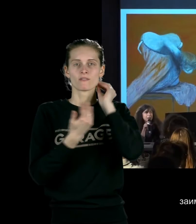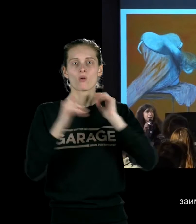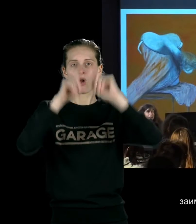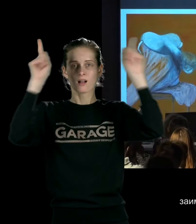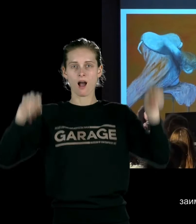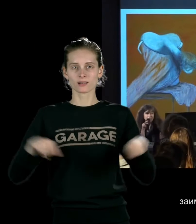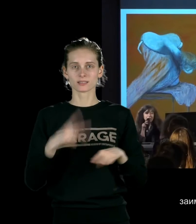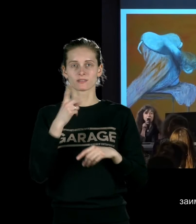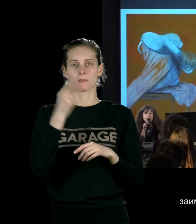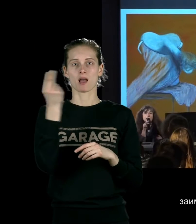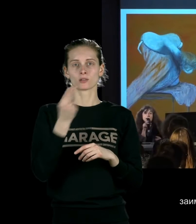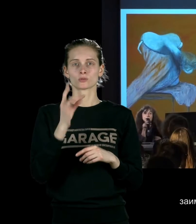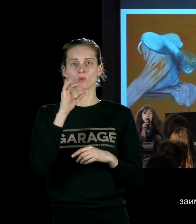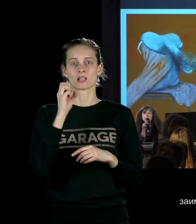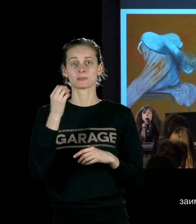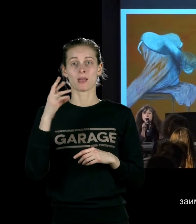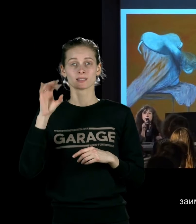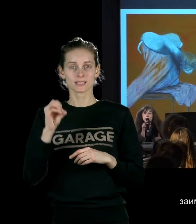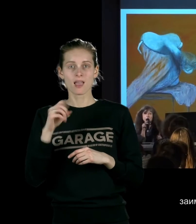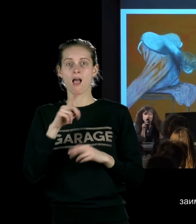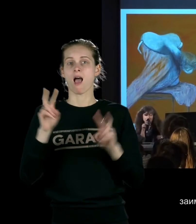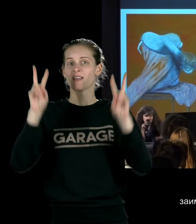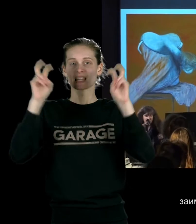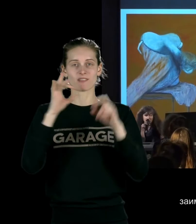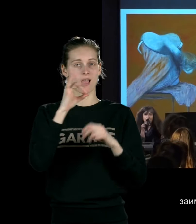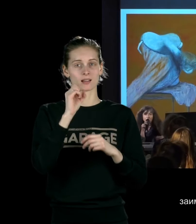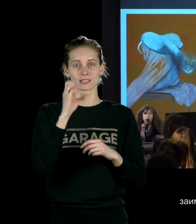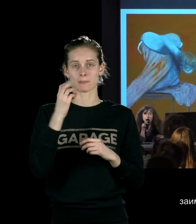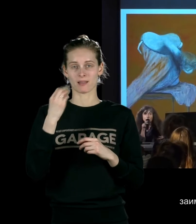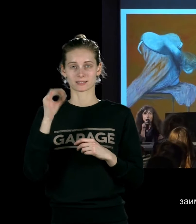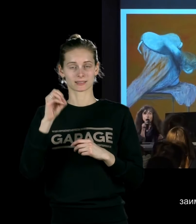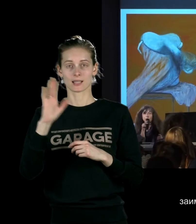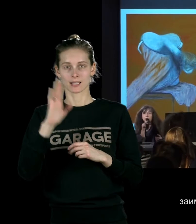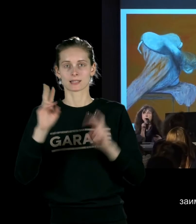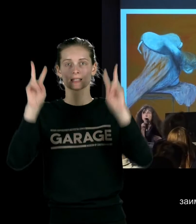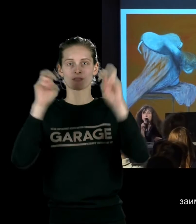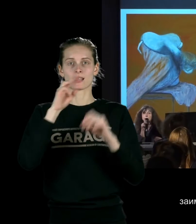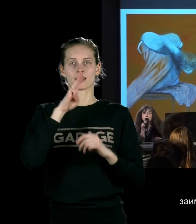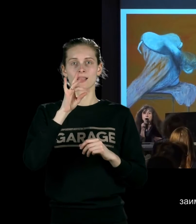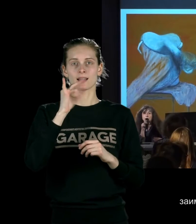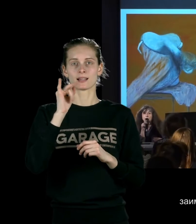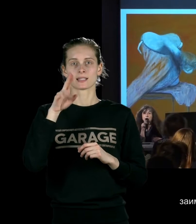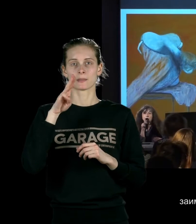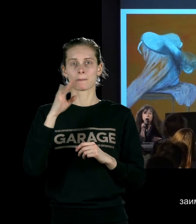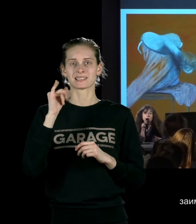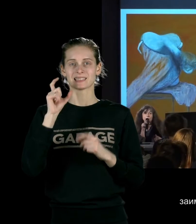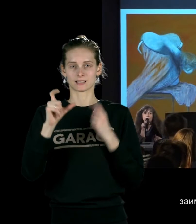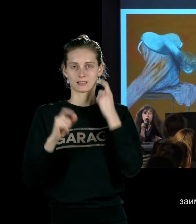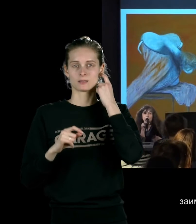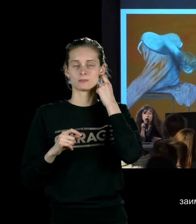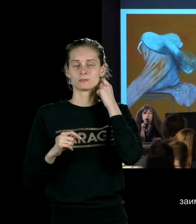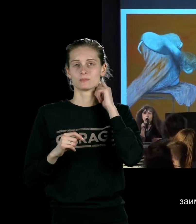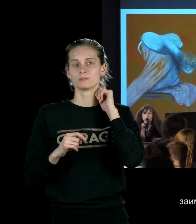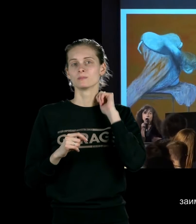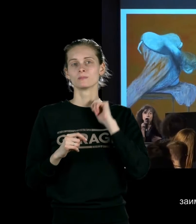это как картина называется триптих, форма, к которому Бэкон будет постоянно обращаться, опять-таки